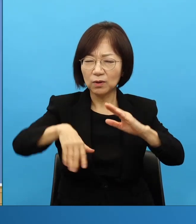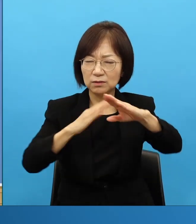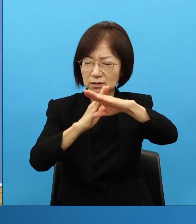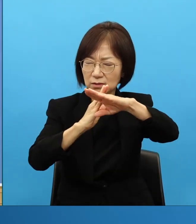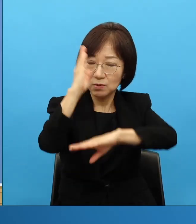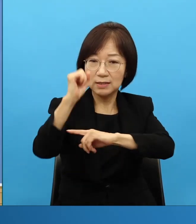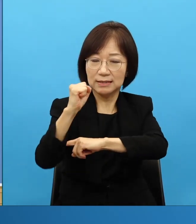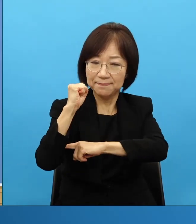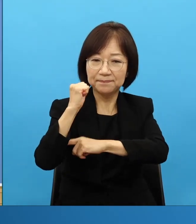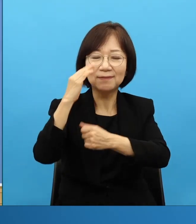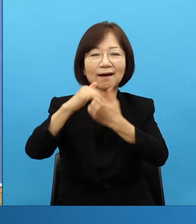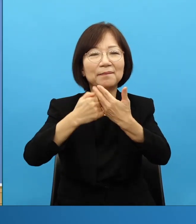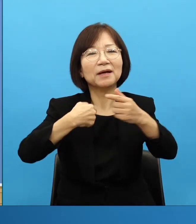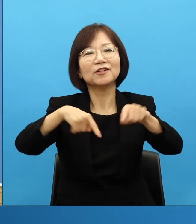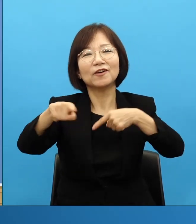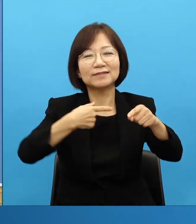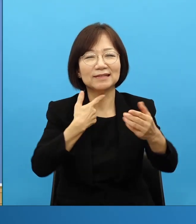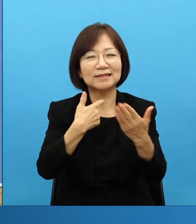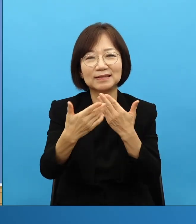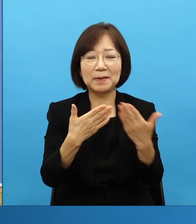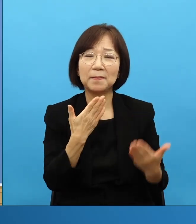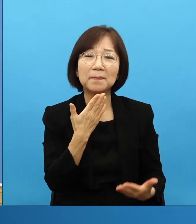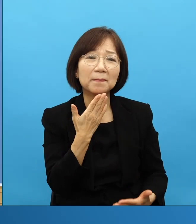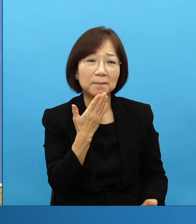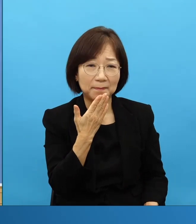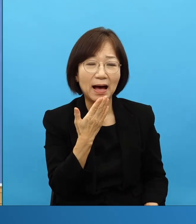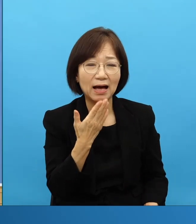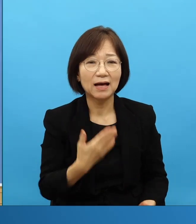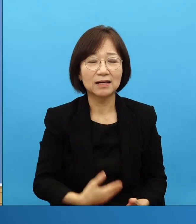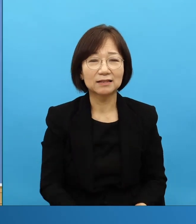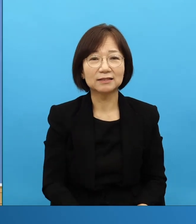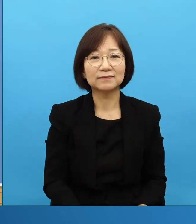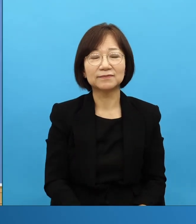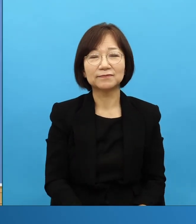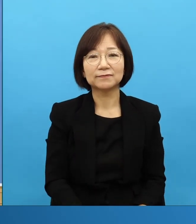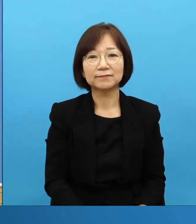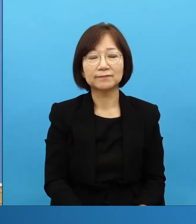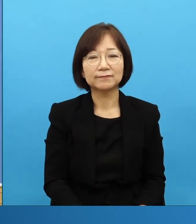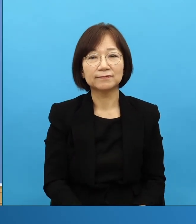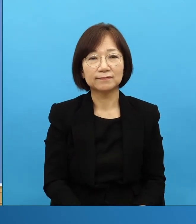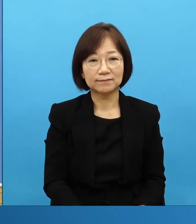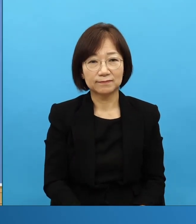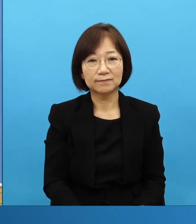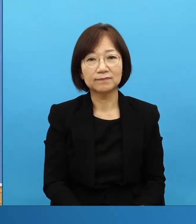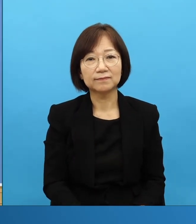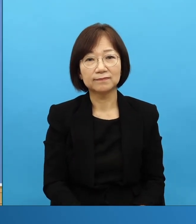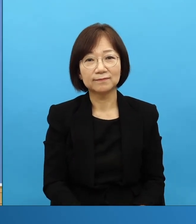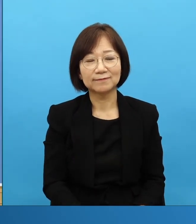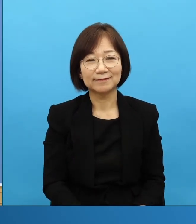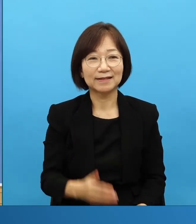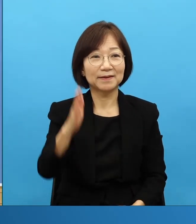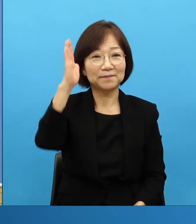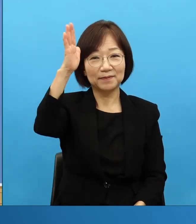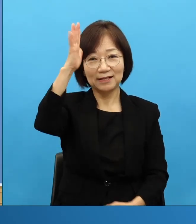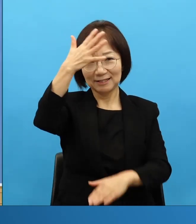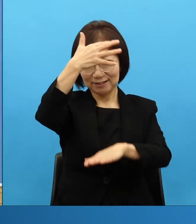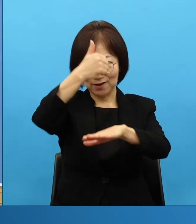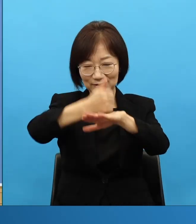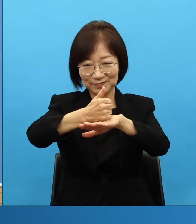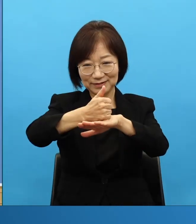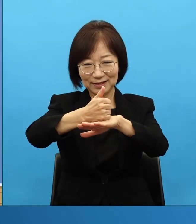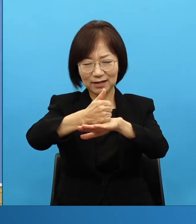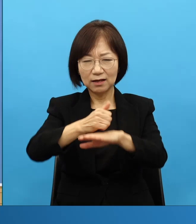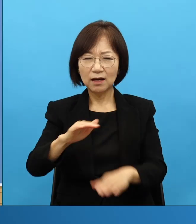blessings of the throne, the blessings that God has given to you through His kingdom, then you'll receive the answer that transcends time and space. 결론 맺겠습니다. Let's come to the 여러분의 conclusion.